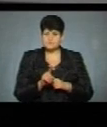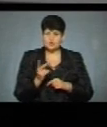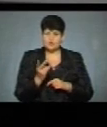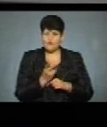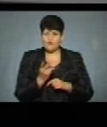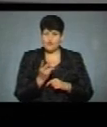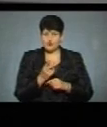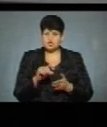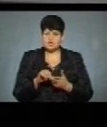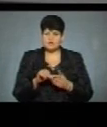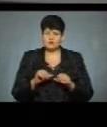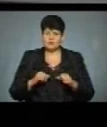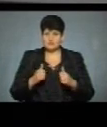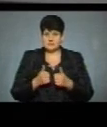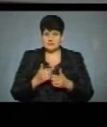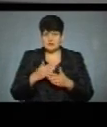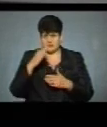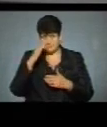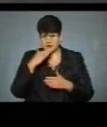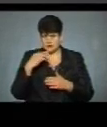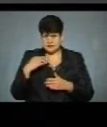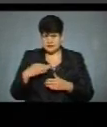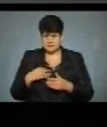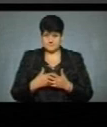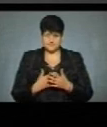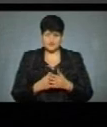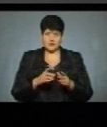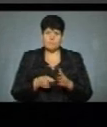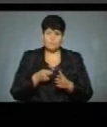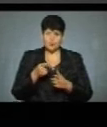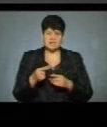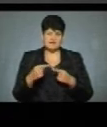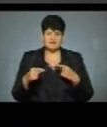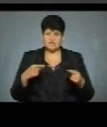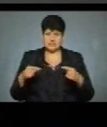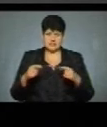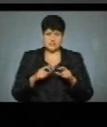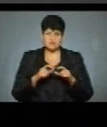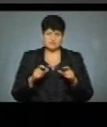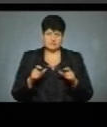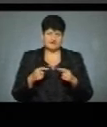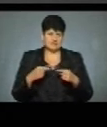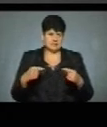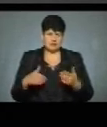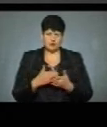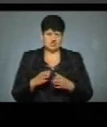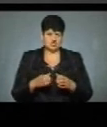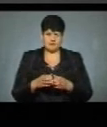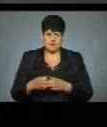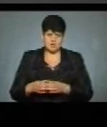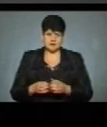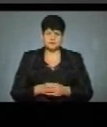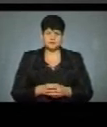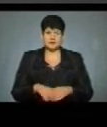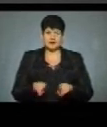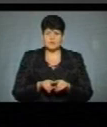двоє членів комісії, скоріш за все, є батьком і сином, подані від різних суб'єктів виборчого процесу, тобто від різних політичних партій. А